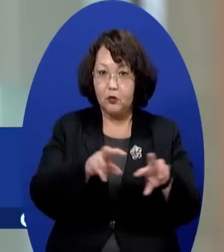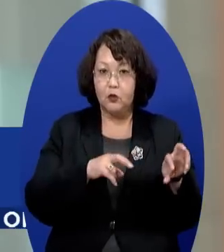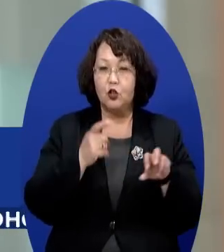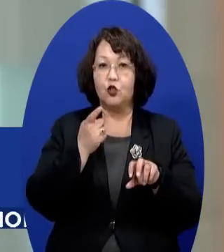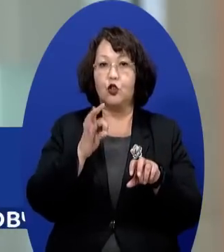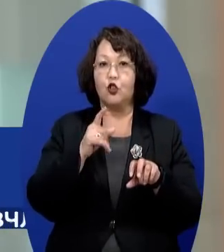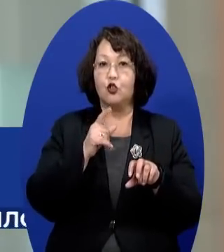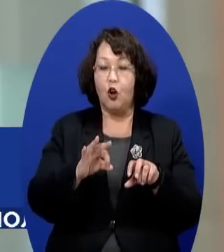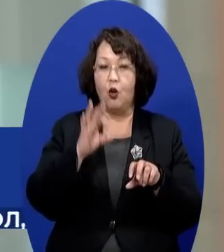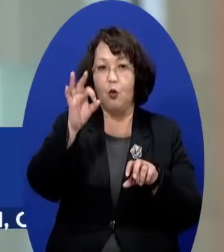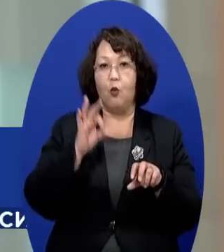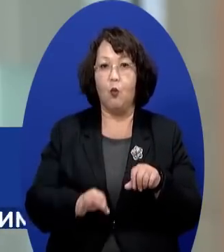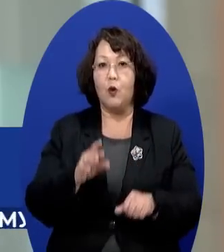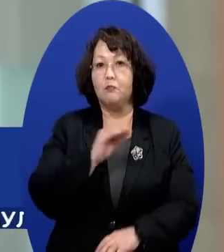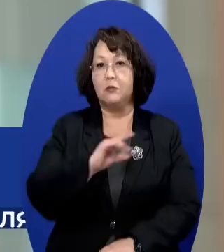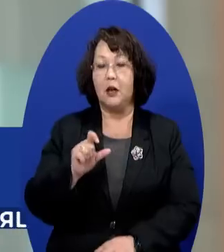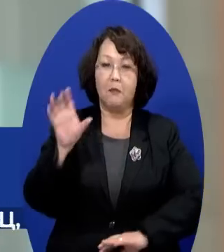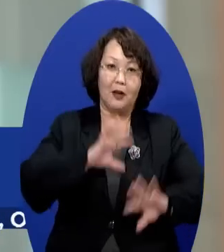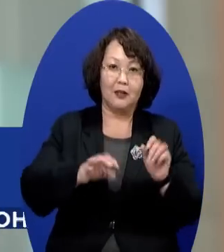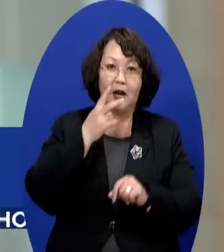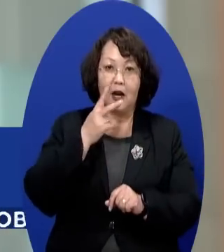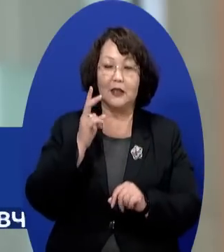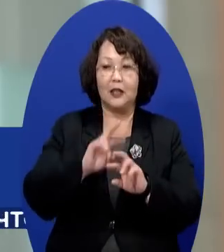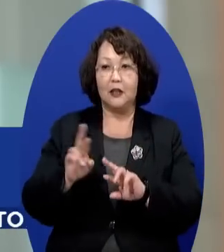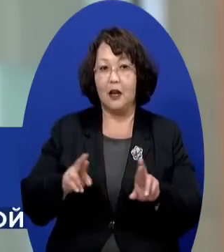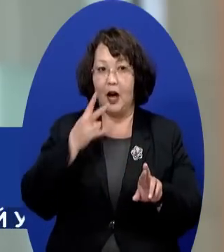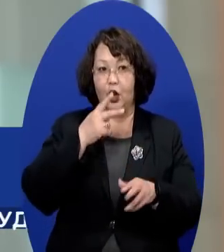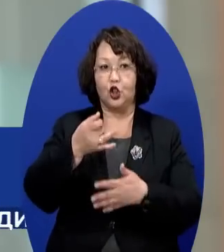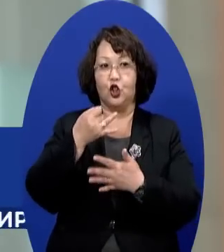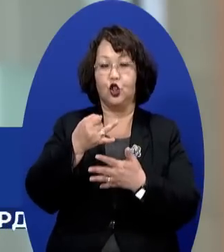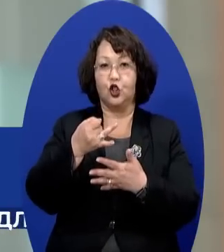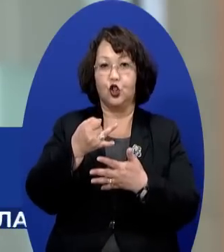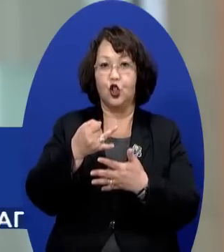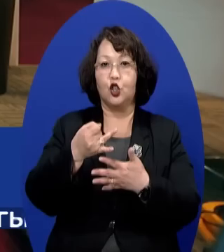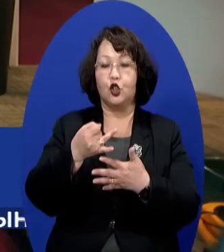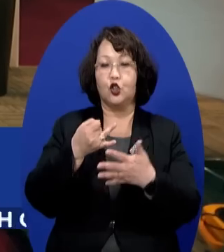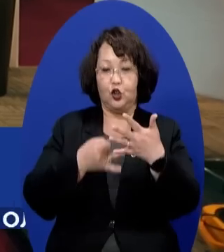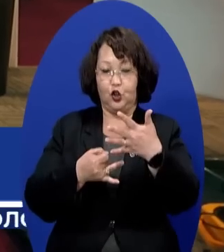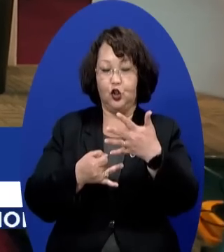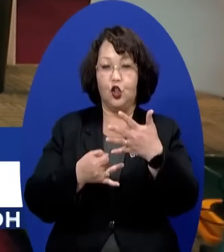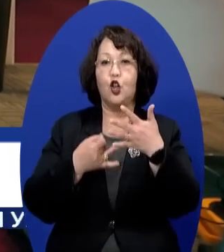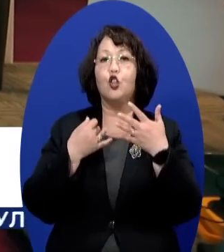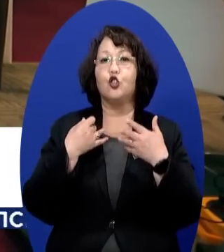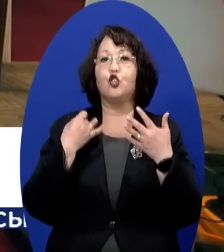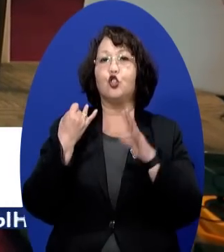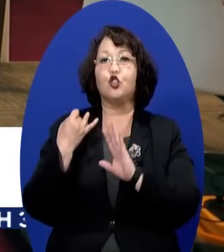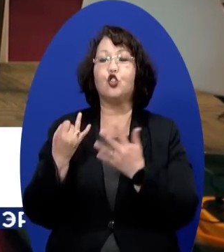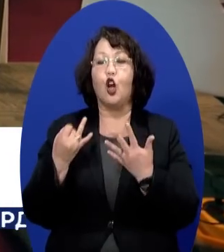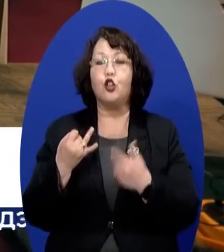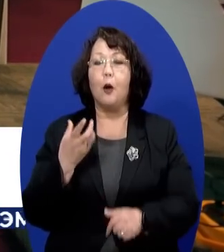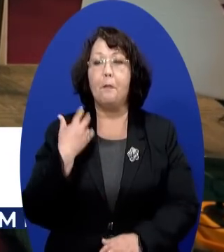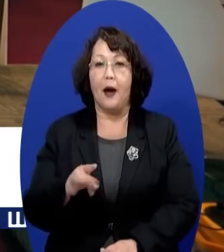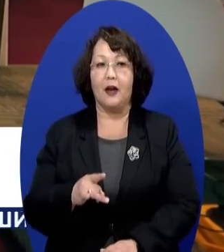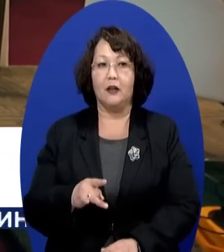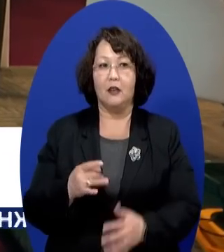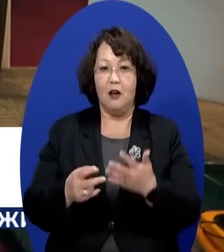хөрөнгийн яг англих юм бол бид 7-р байранд явж байгаа. Тэгэхээр би саяны хэлсэн нөгөө тэргүүлэгч